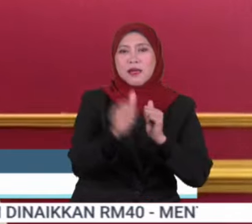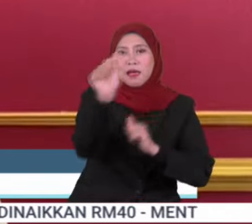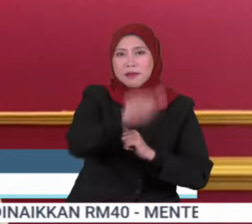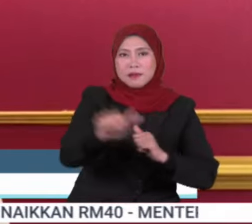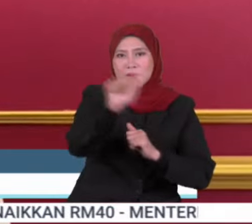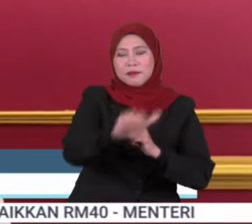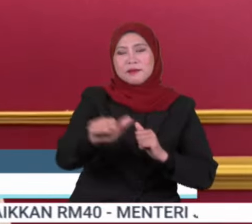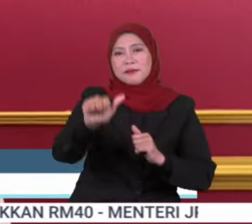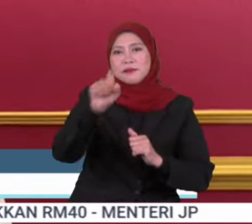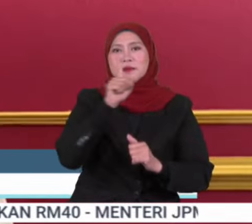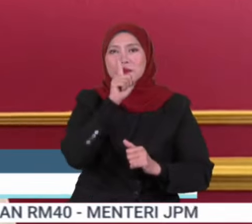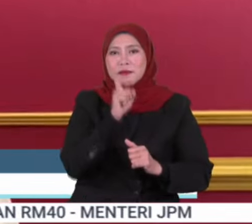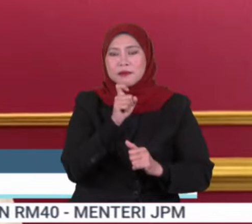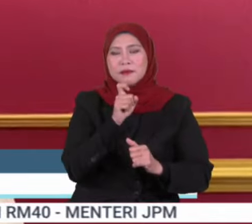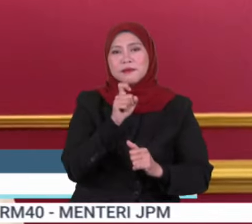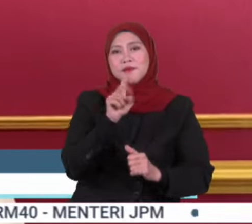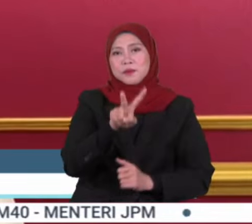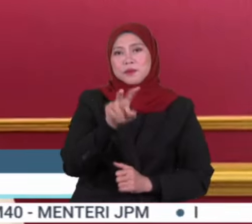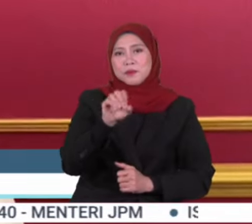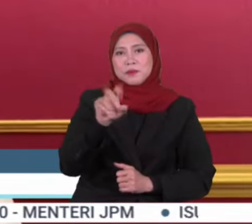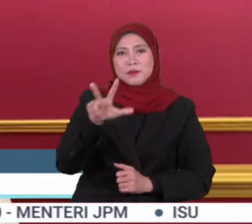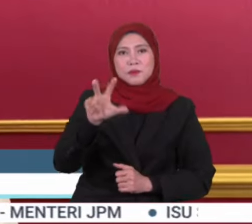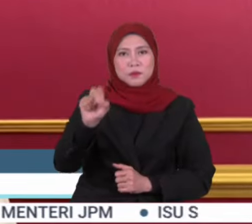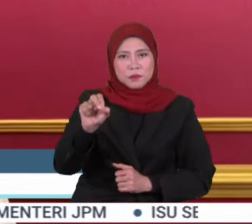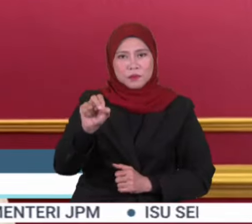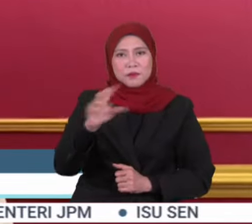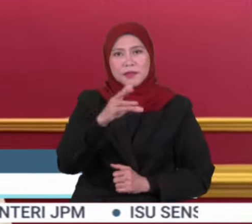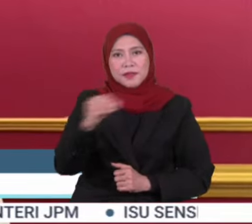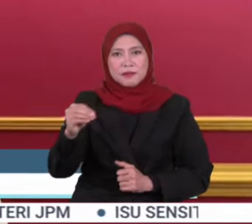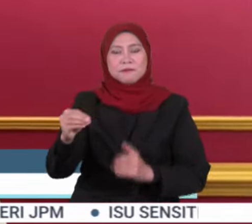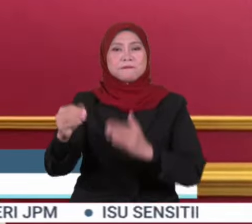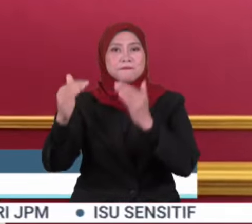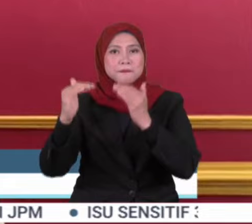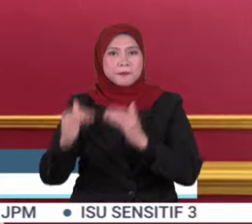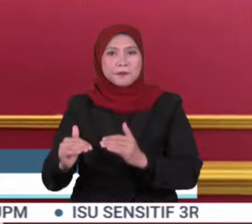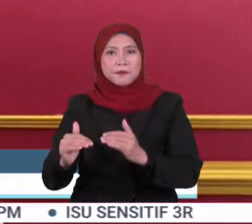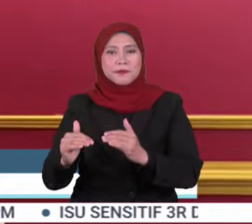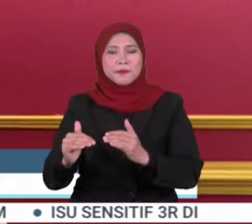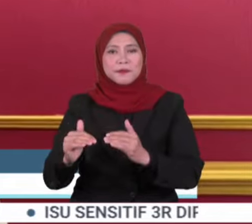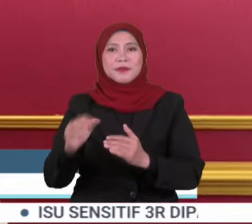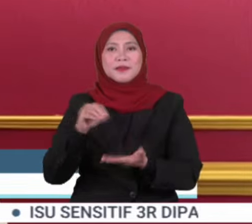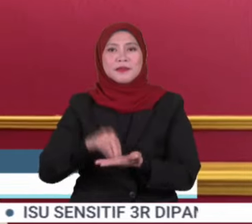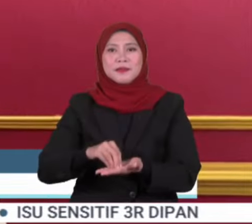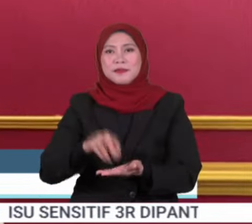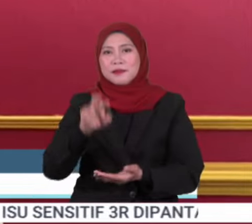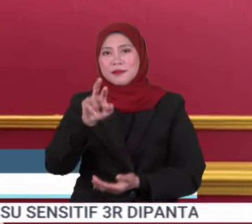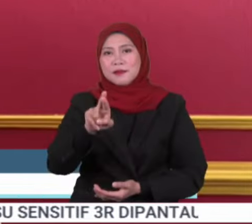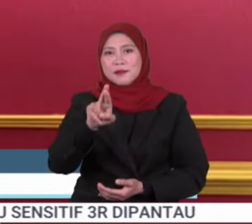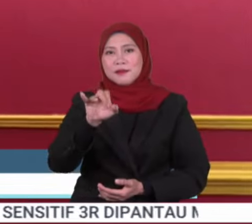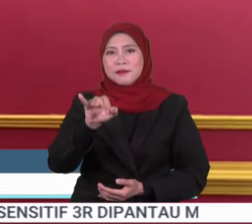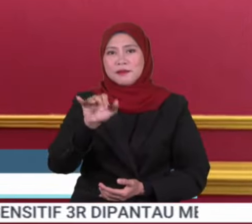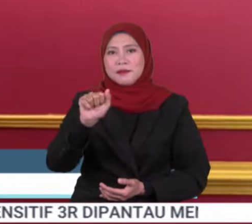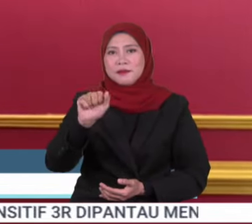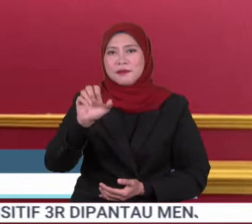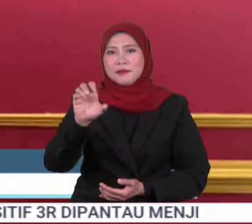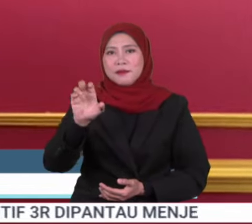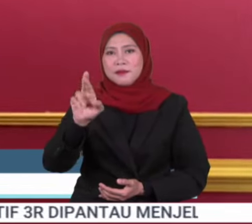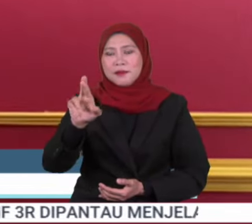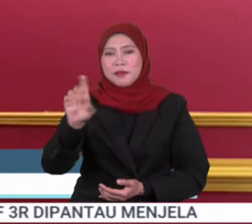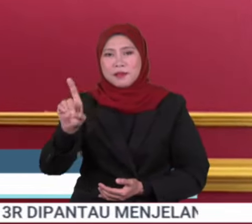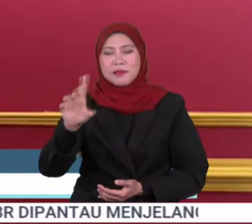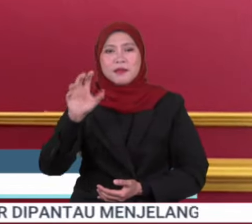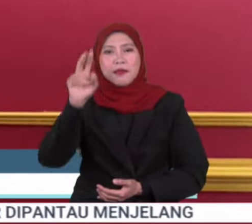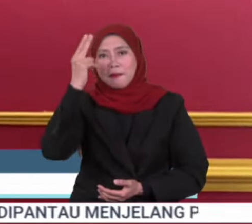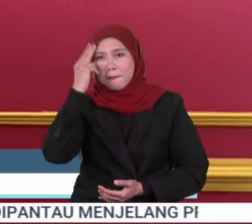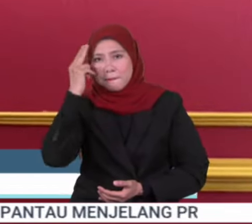pada 2030 dan seterusnya di Riyadh, Arab Saudi pada tahun